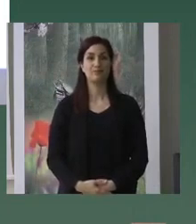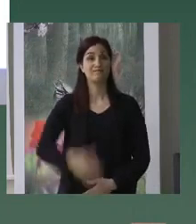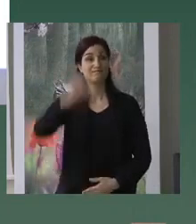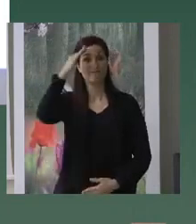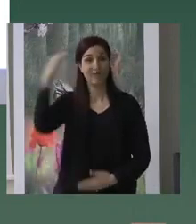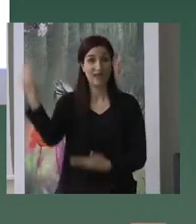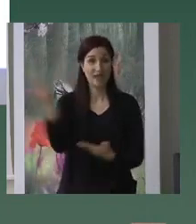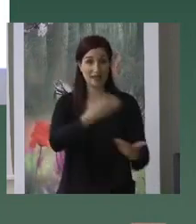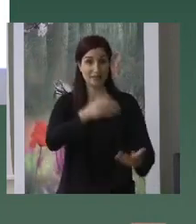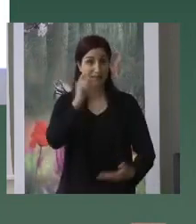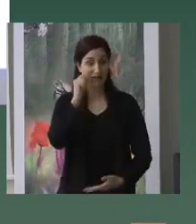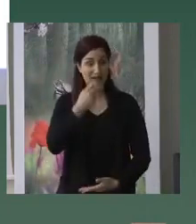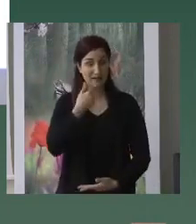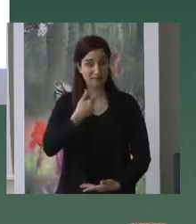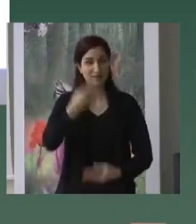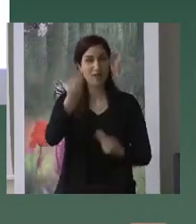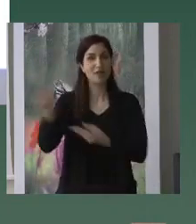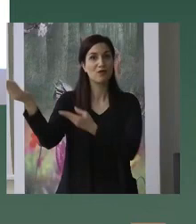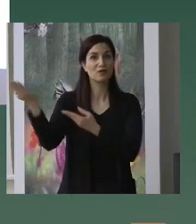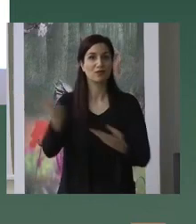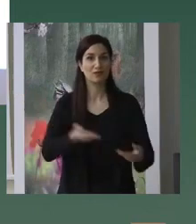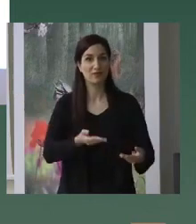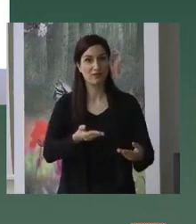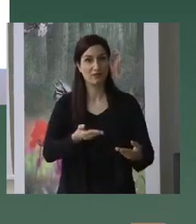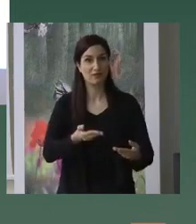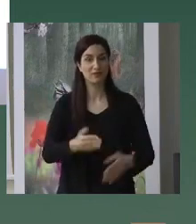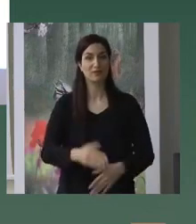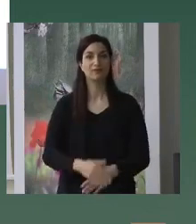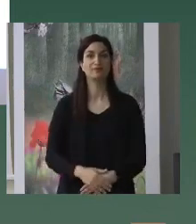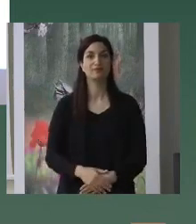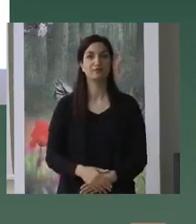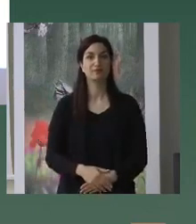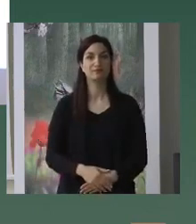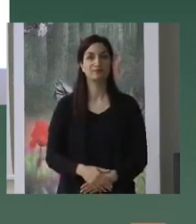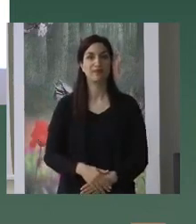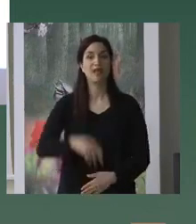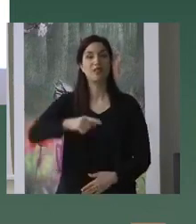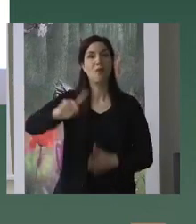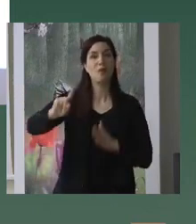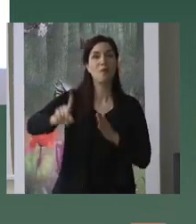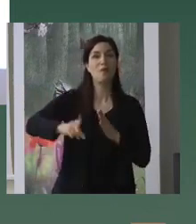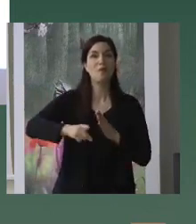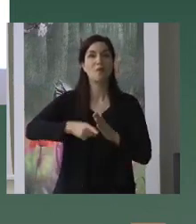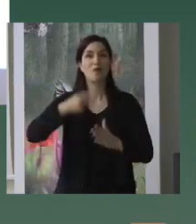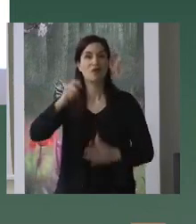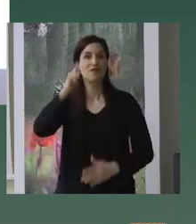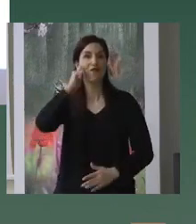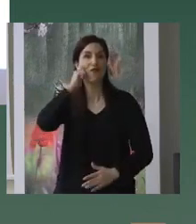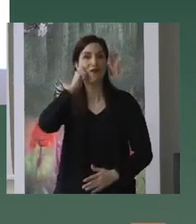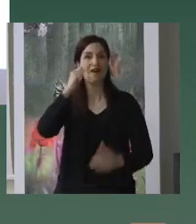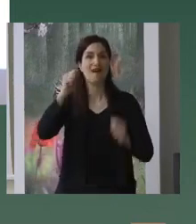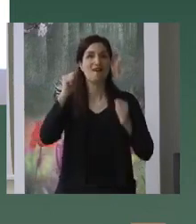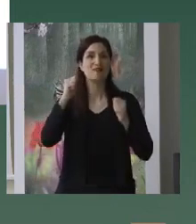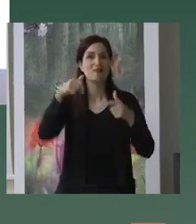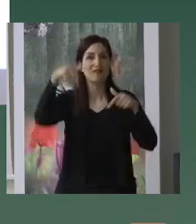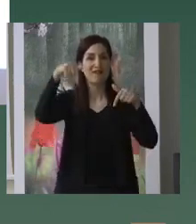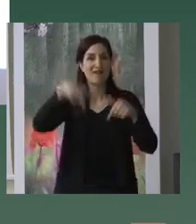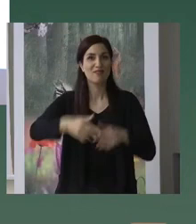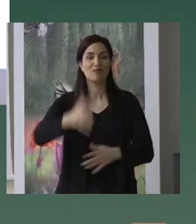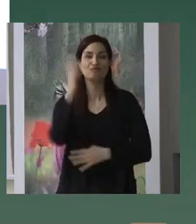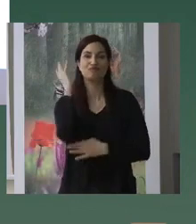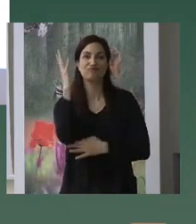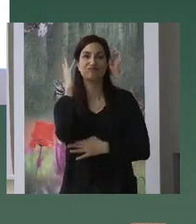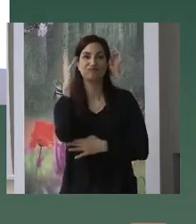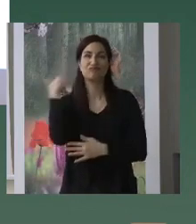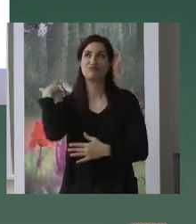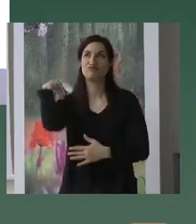Καλησπέρα και από μένα και καλώς ήρθατε. Να πούμε ότι είναι η πρώτη μας ζωντανή ομιλία μετά από